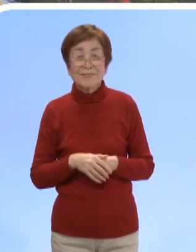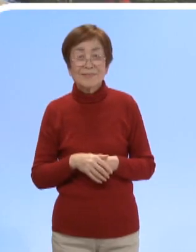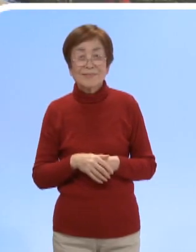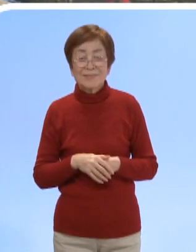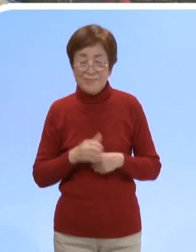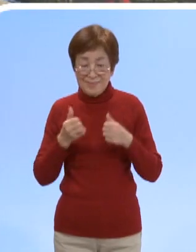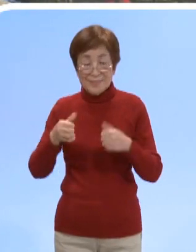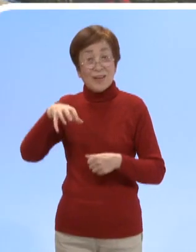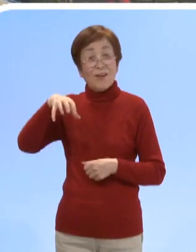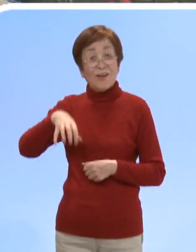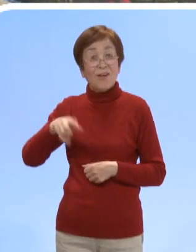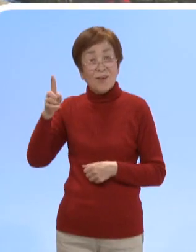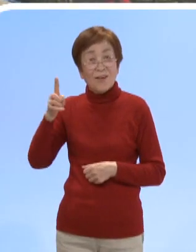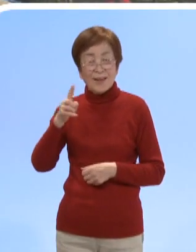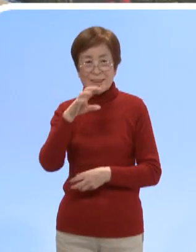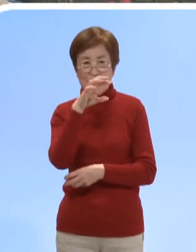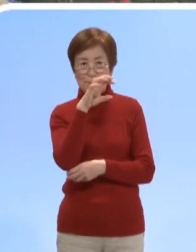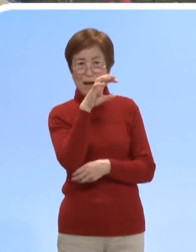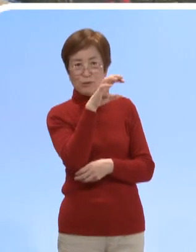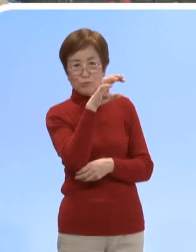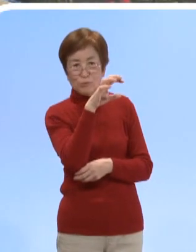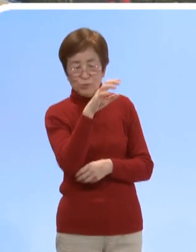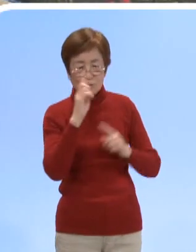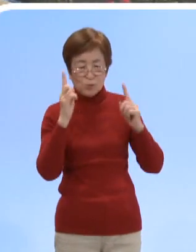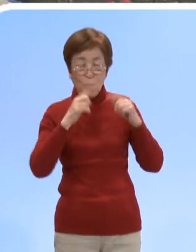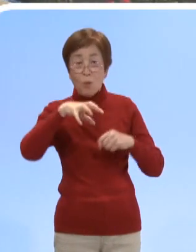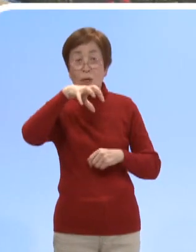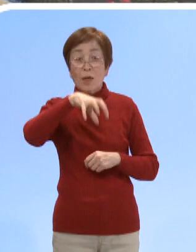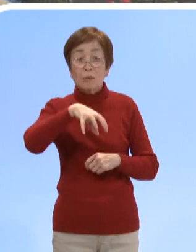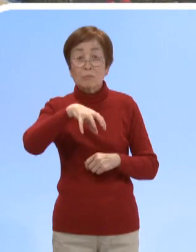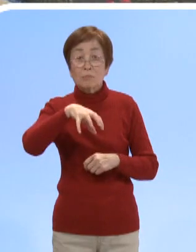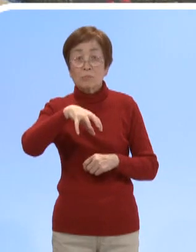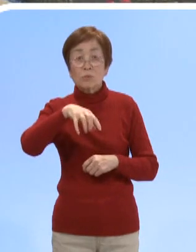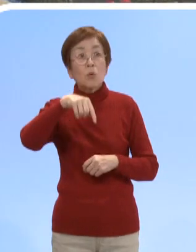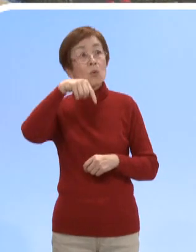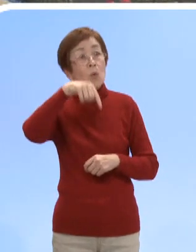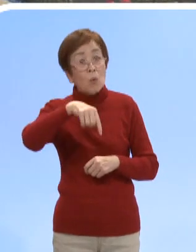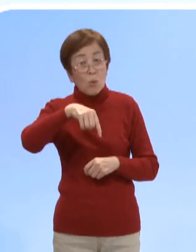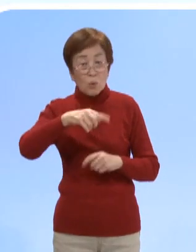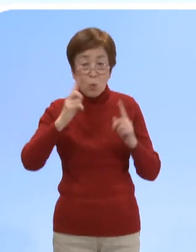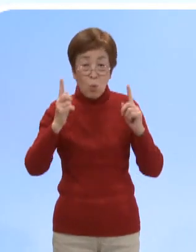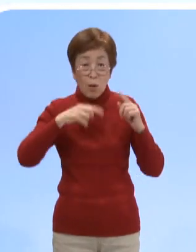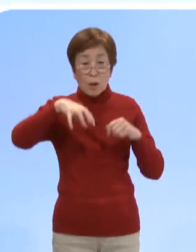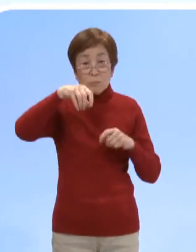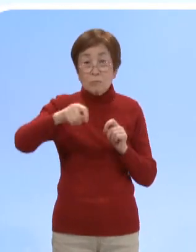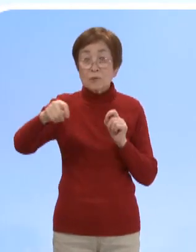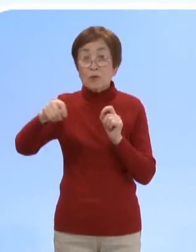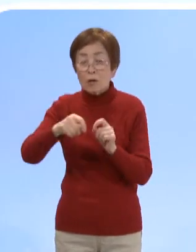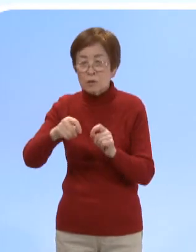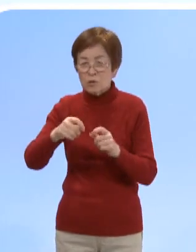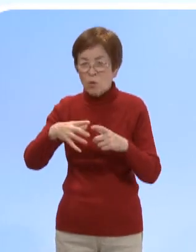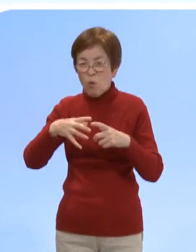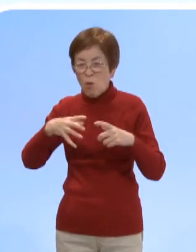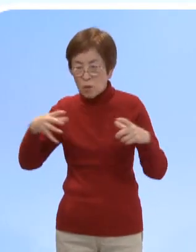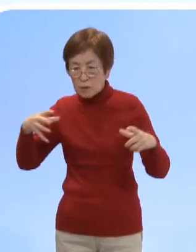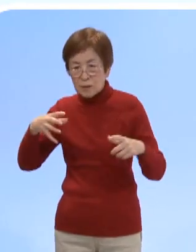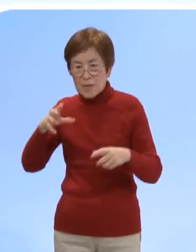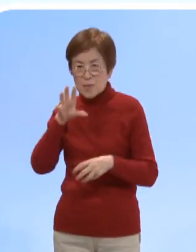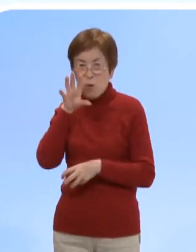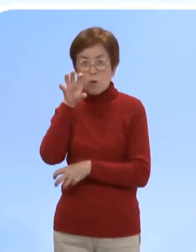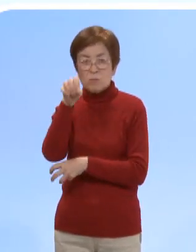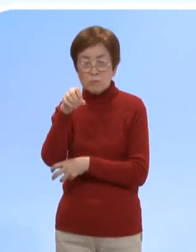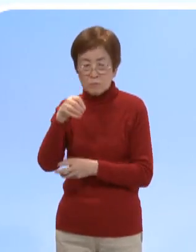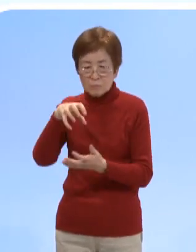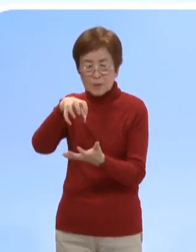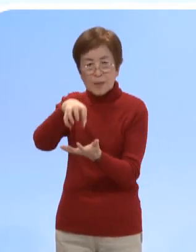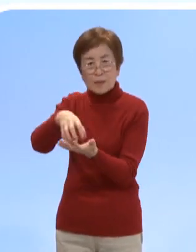やってきたのは丹波竜の里公園。なんとこの近くで大型の恐竜の化石が発見されたそうな